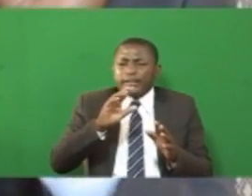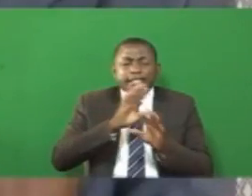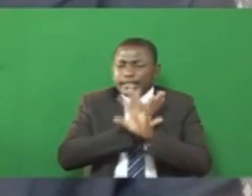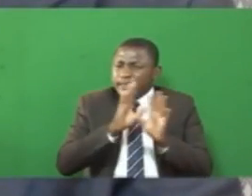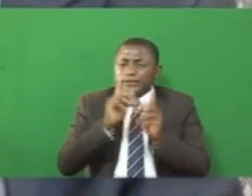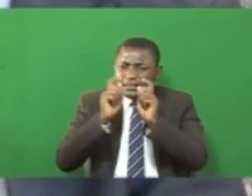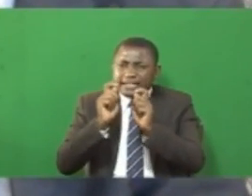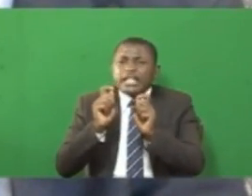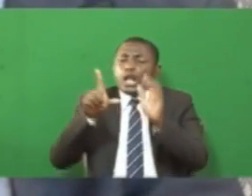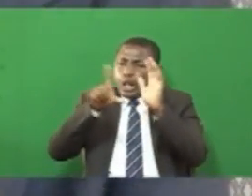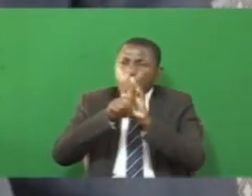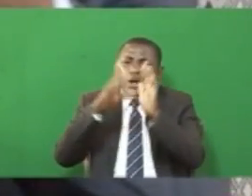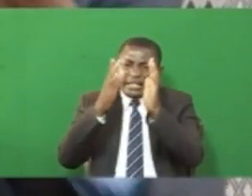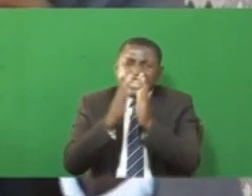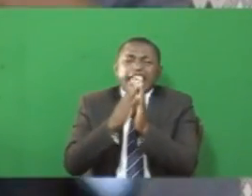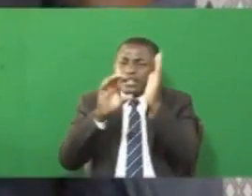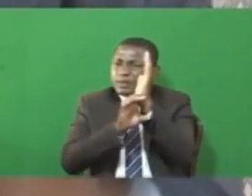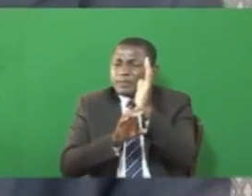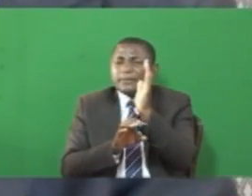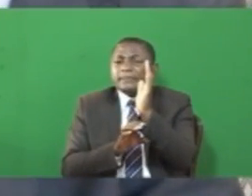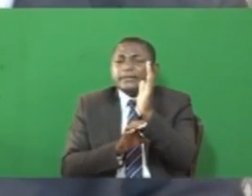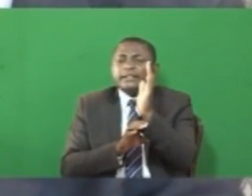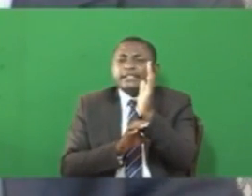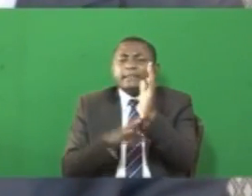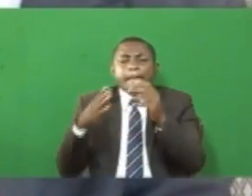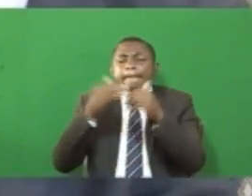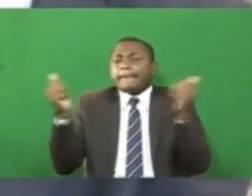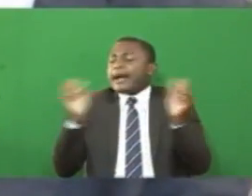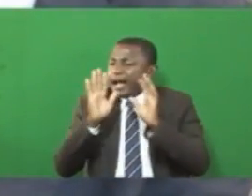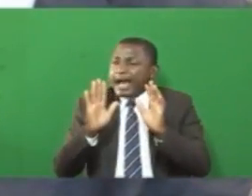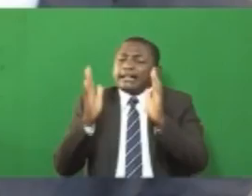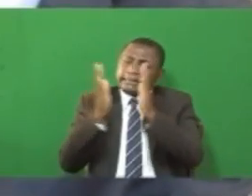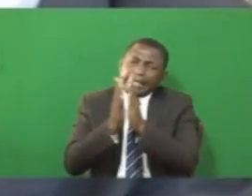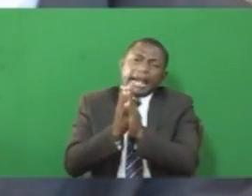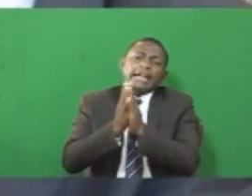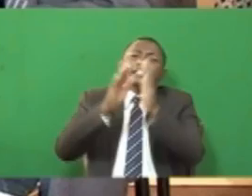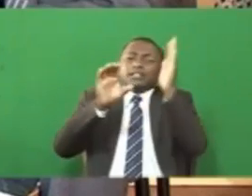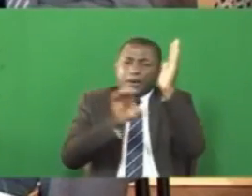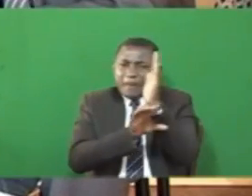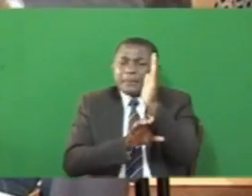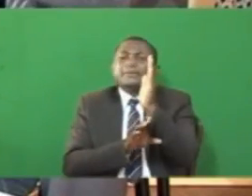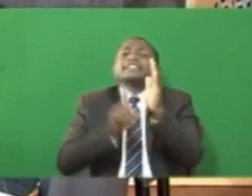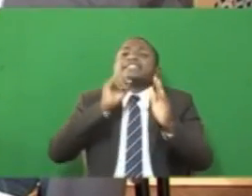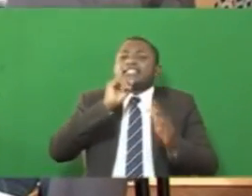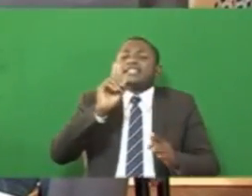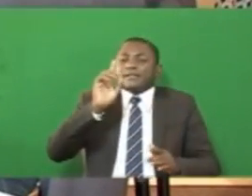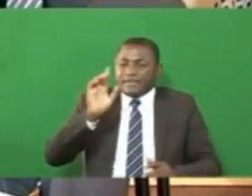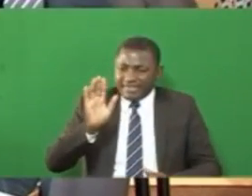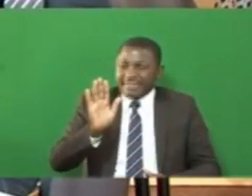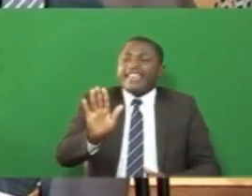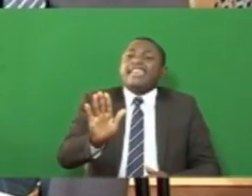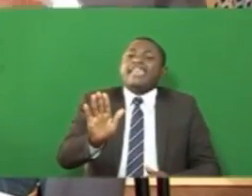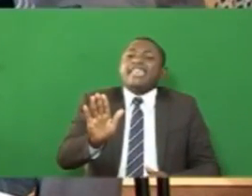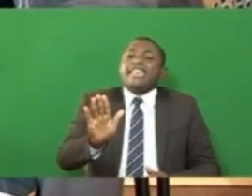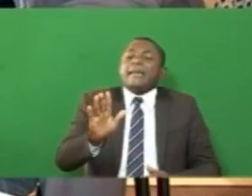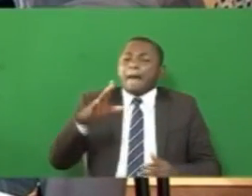achireva mitemo ine gumi kuti hakusisina yakapfuura iyoyo iriko chikonzero nemvundisi original yacho